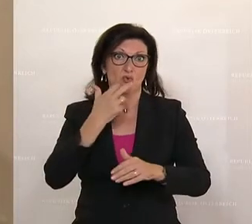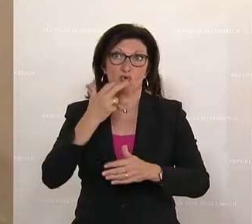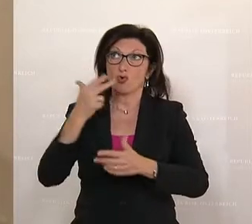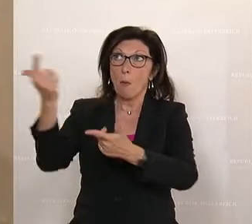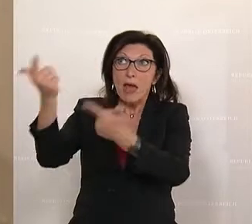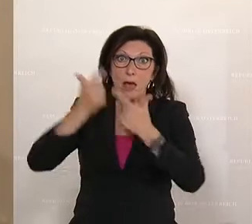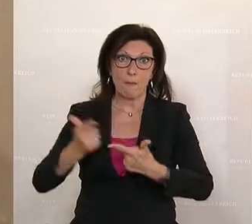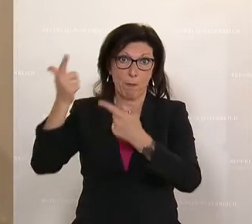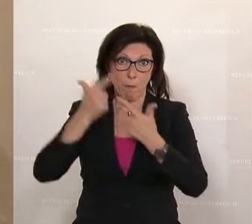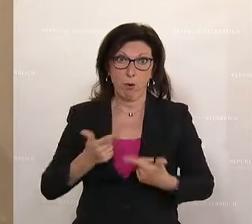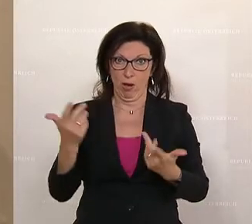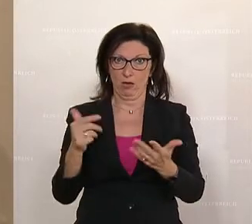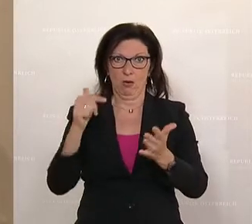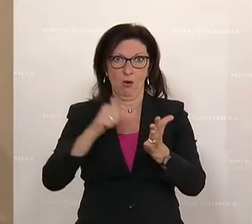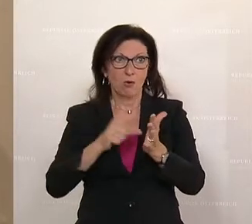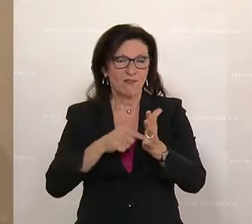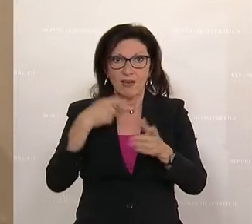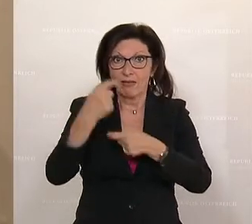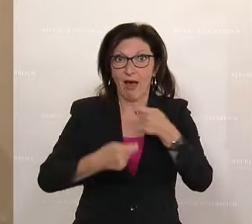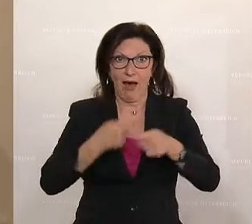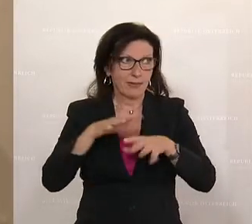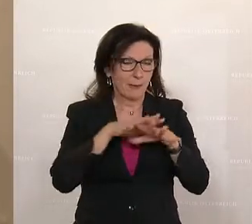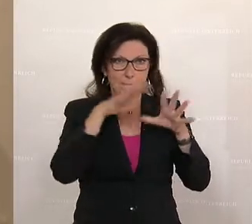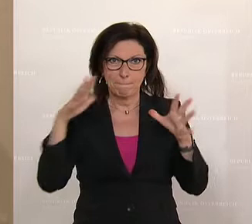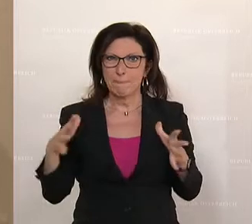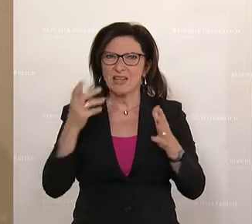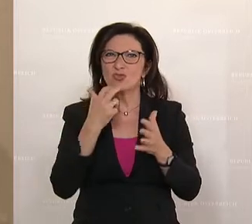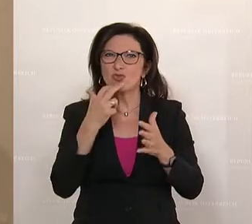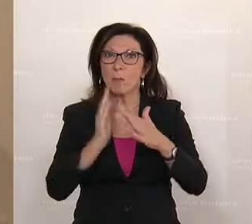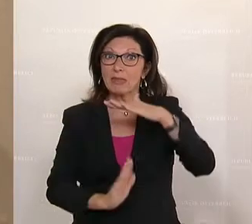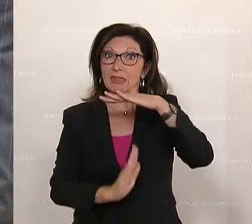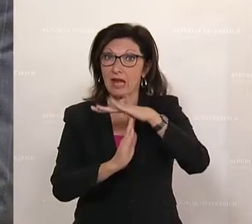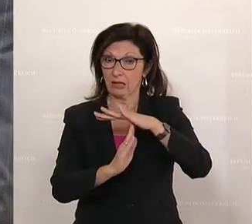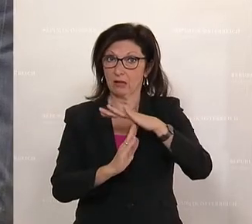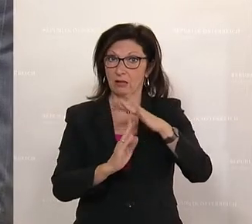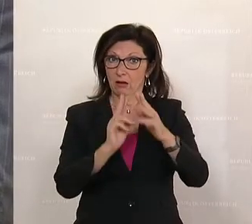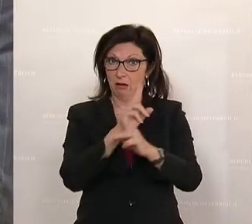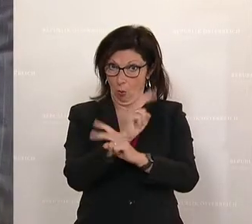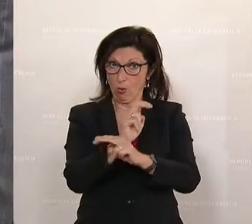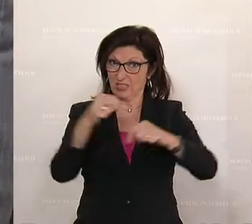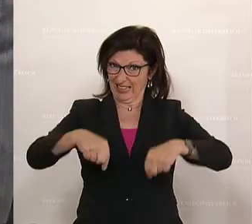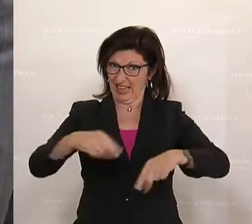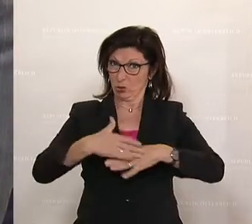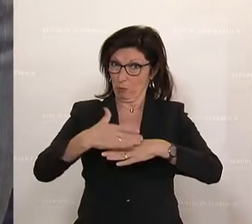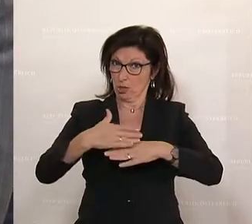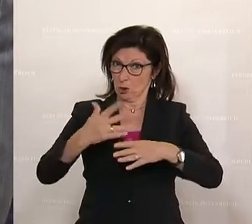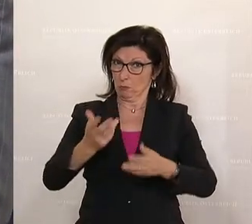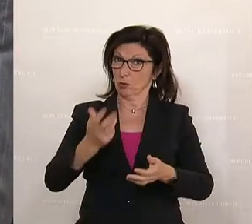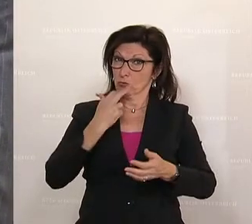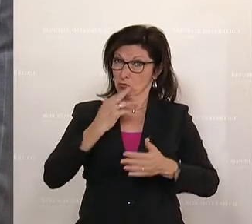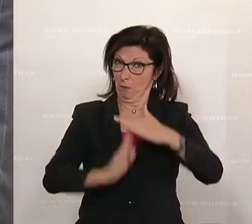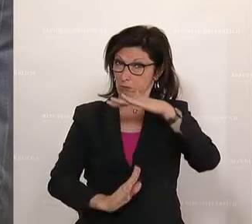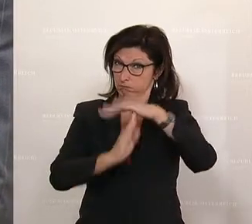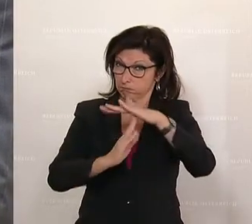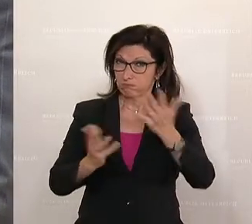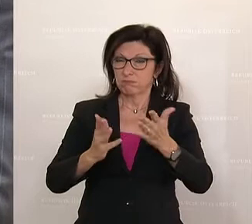dieses Handelsvolumens ist eine Deckelung von Strom, das ausschließlich in Österreich durchgeführt würde, führt dazu, dass